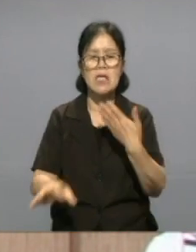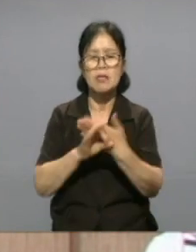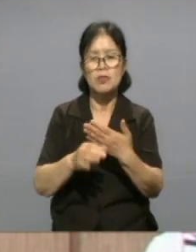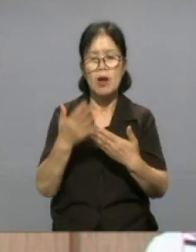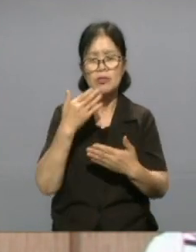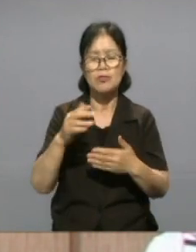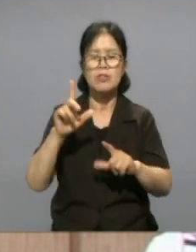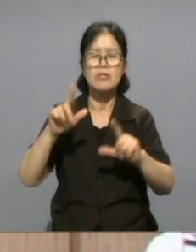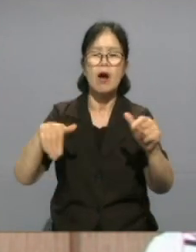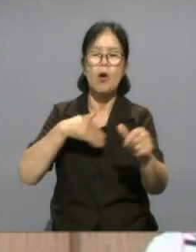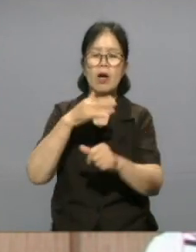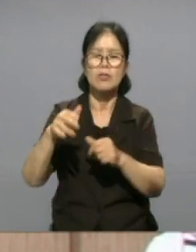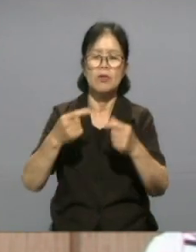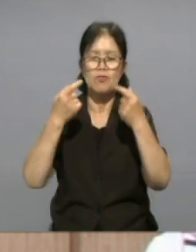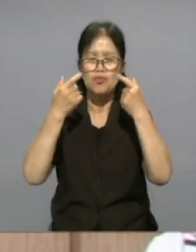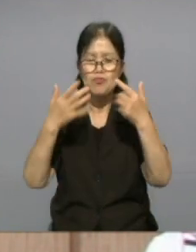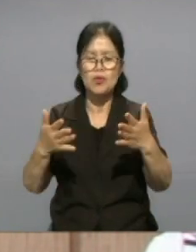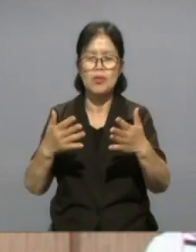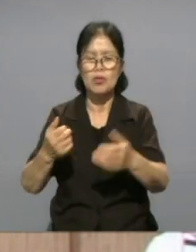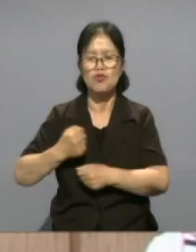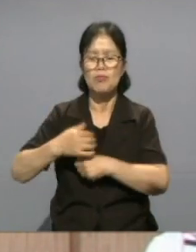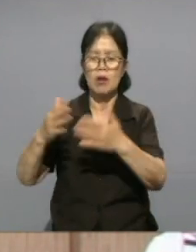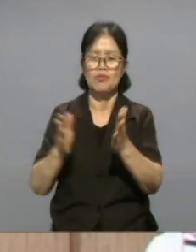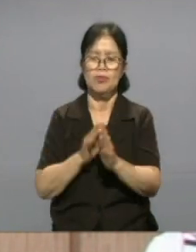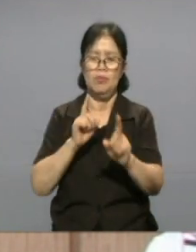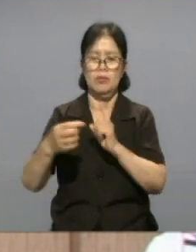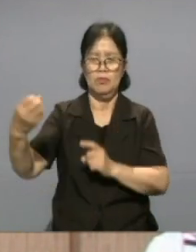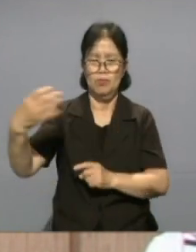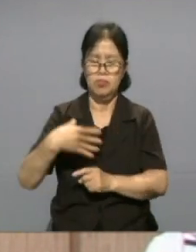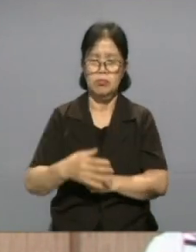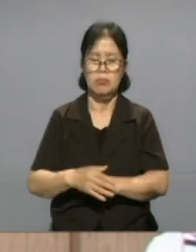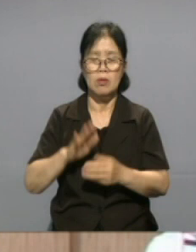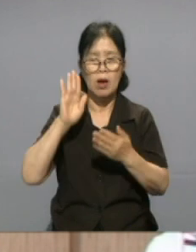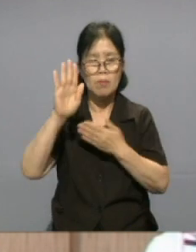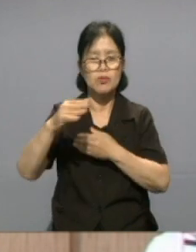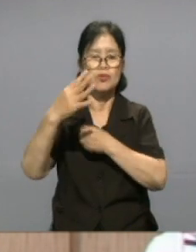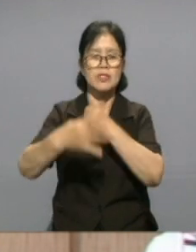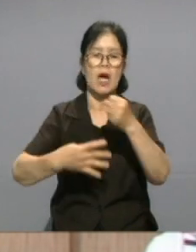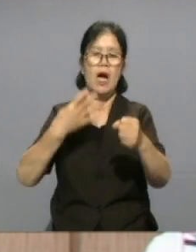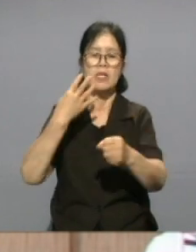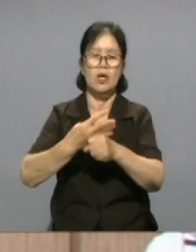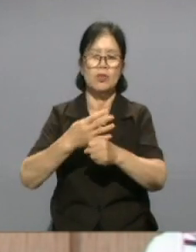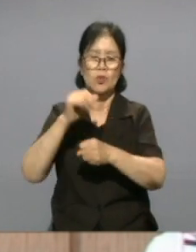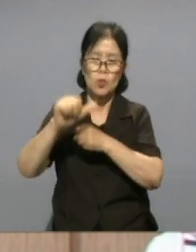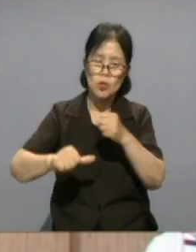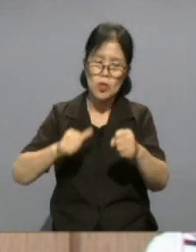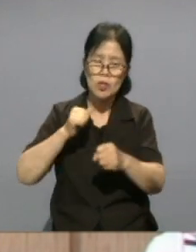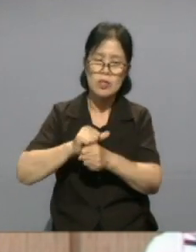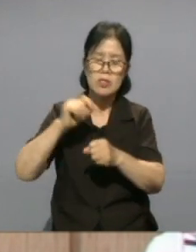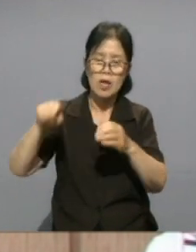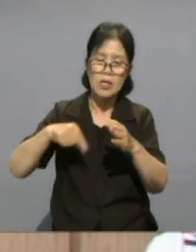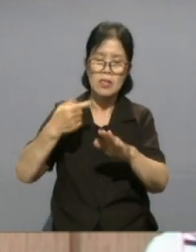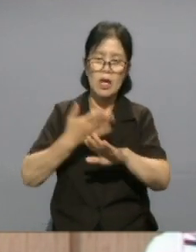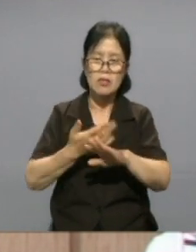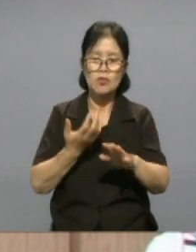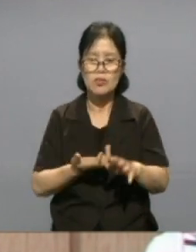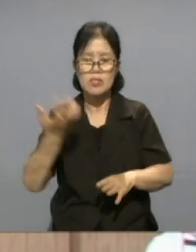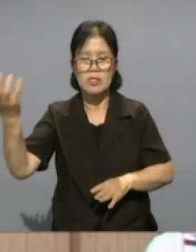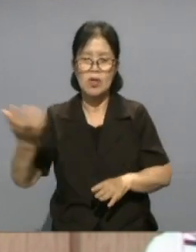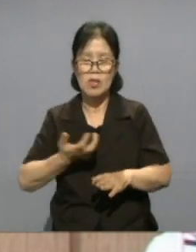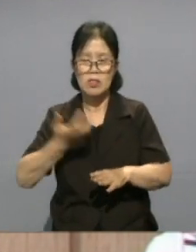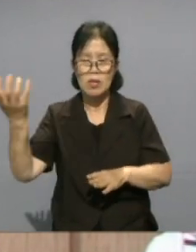있는 상황이라고 분명히 국방부에서 말씀을 하셨는데 향후 4년이든 5년이든 그 안에 다른